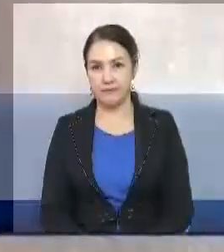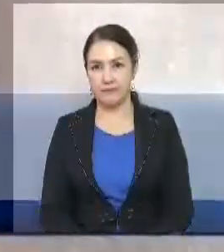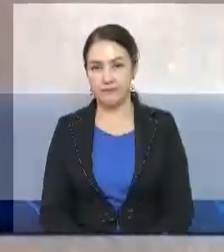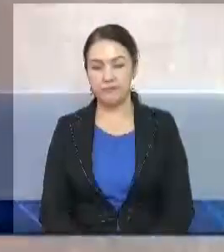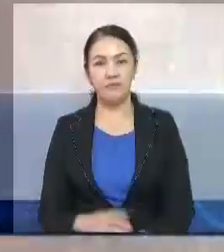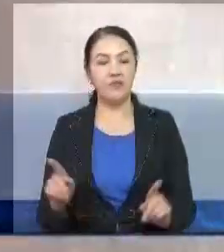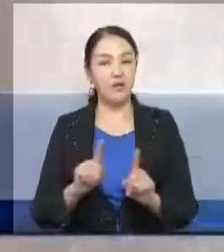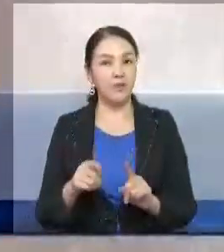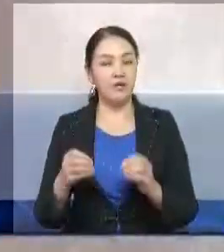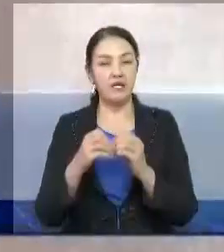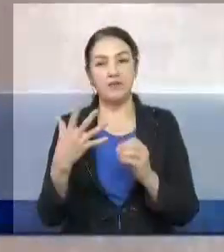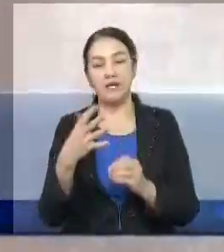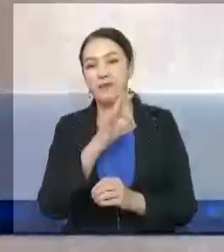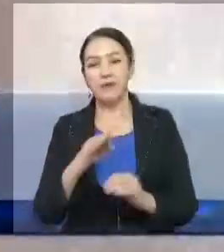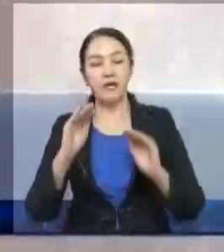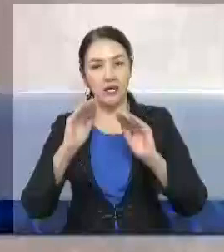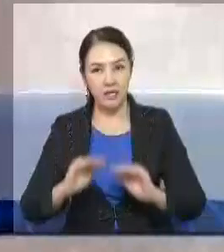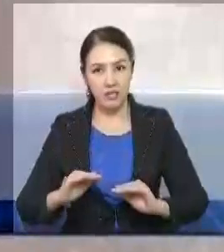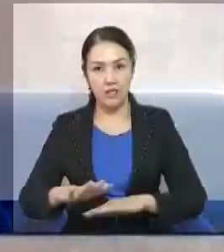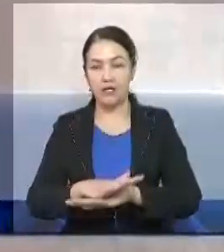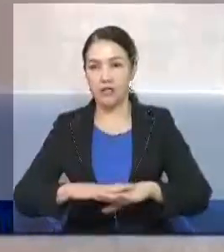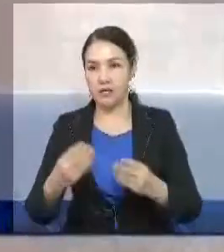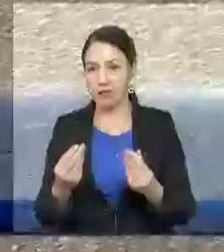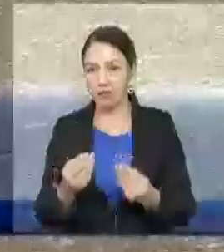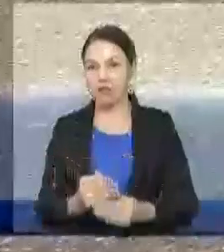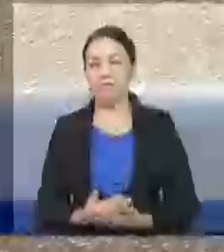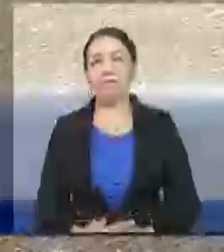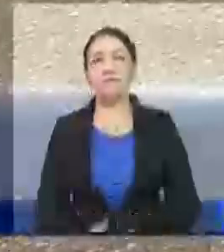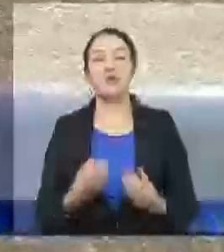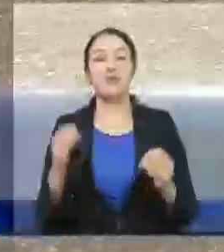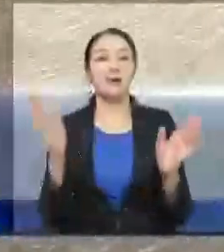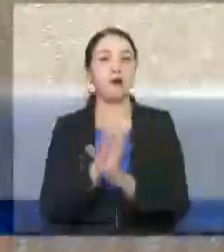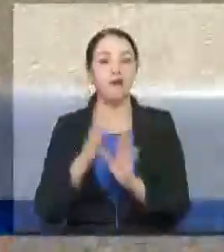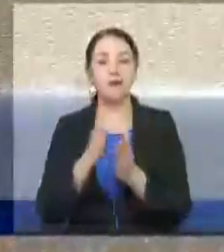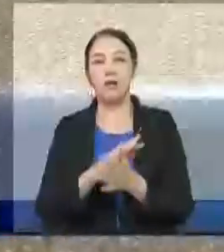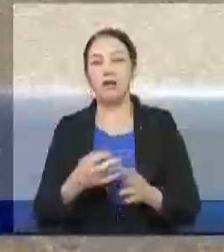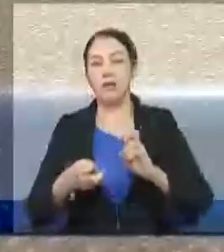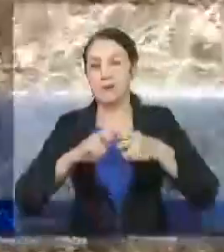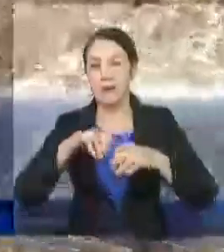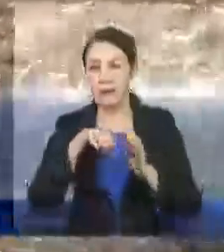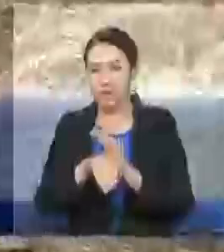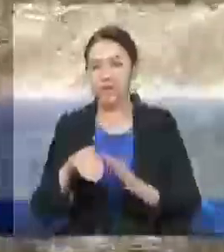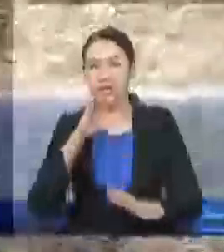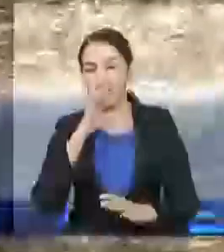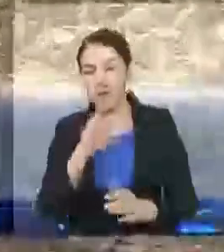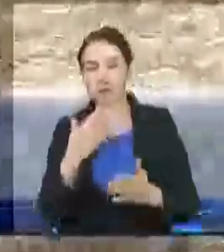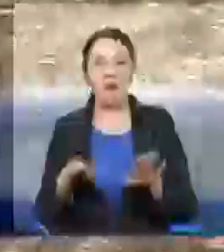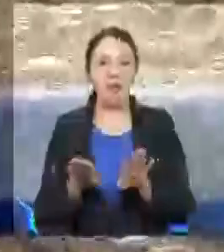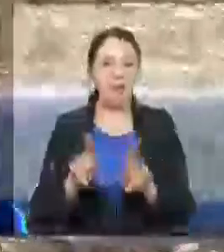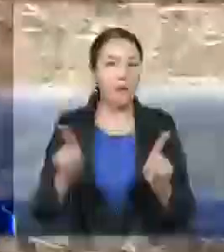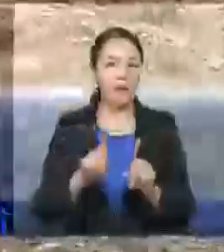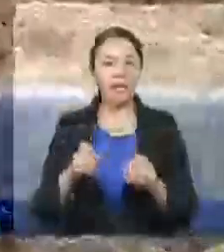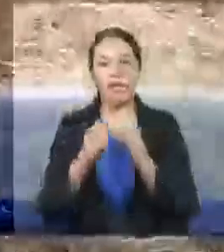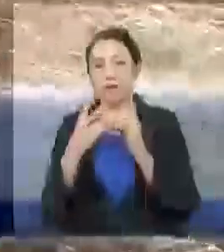литр, что на 10-15% ниже рыночной стоимости. Кроме погодных условий, проблем добавили сайгаки. Установлено, что